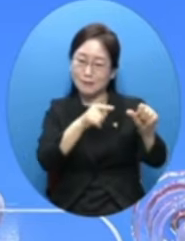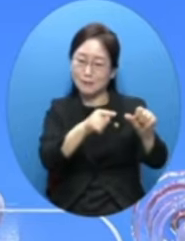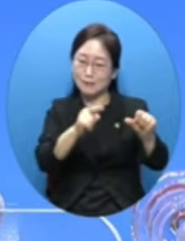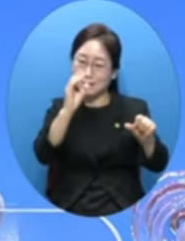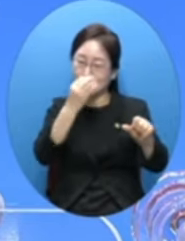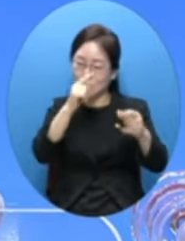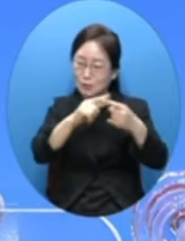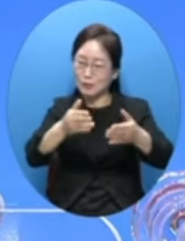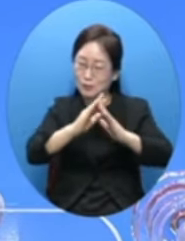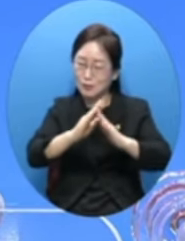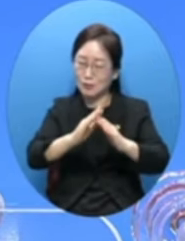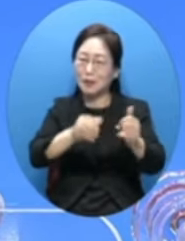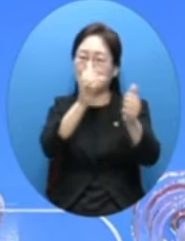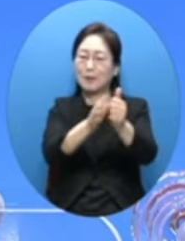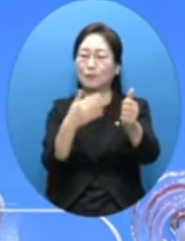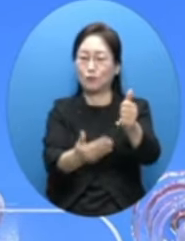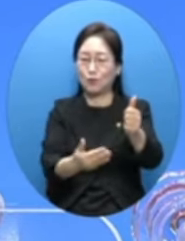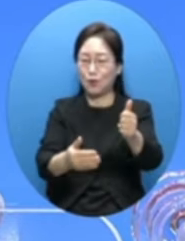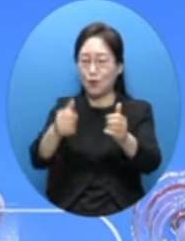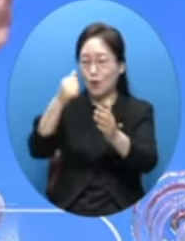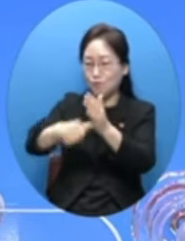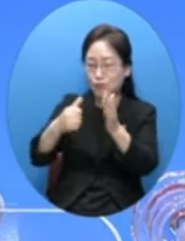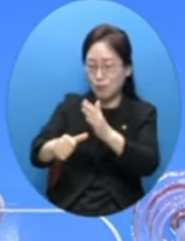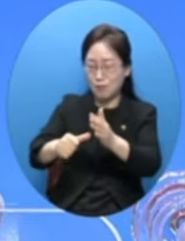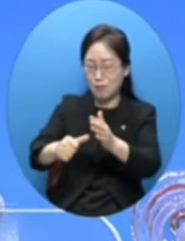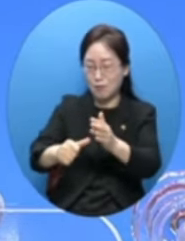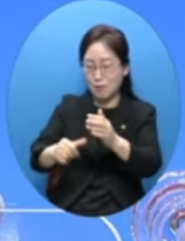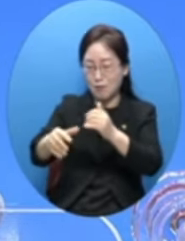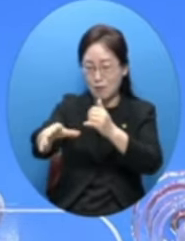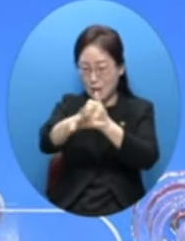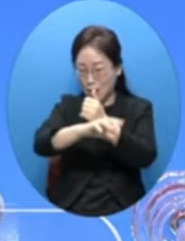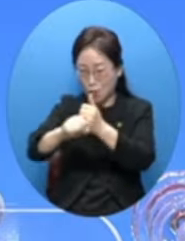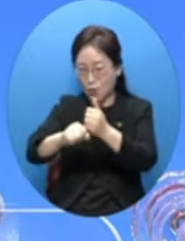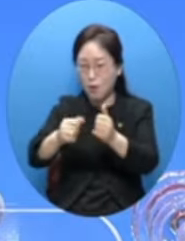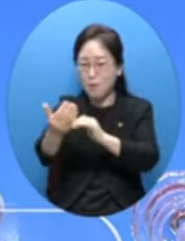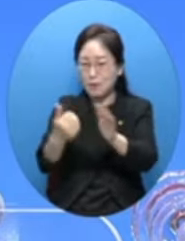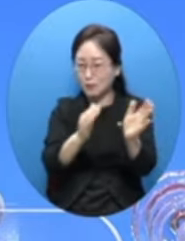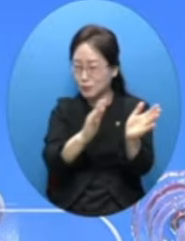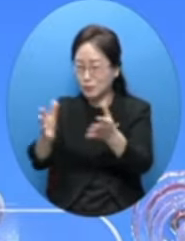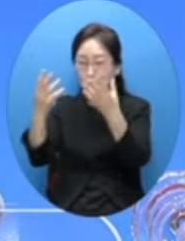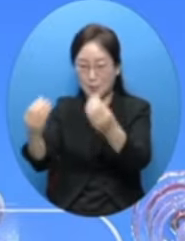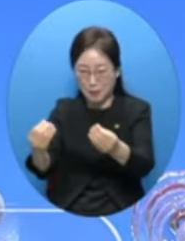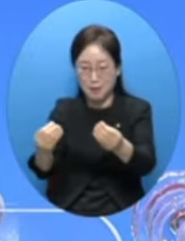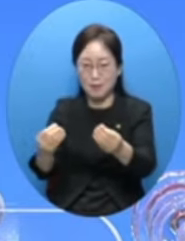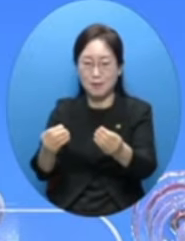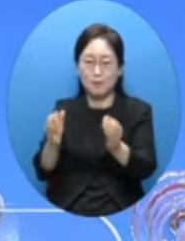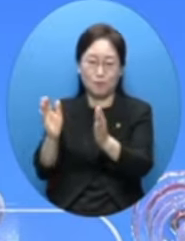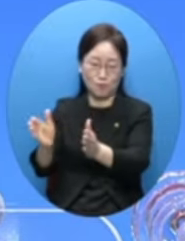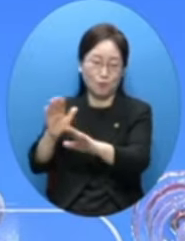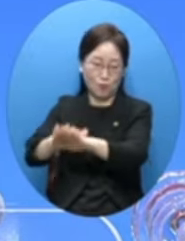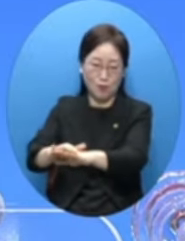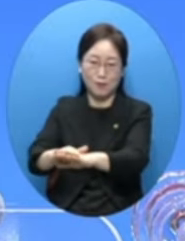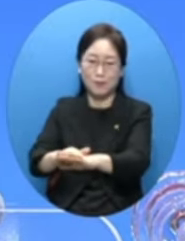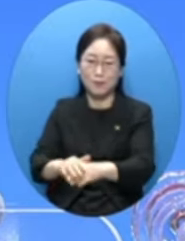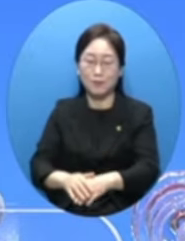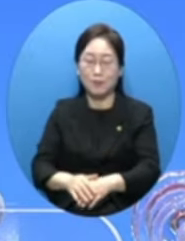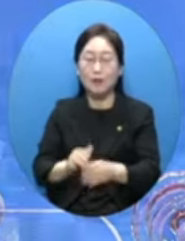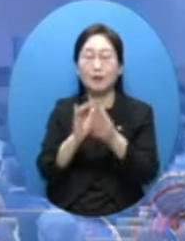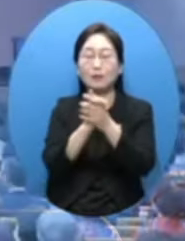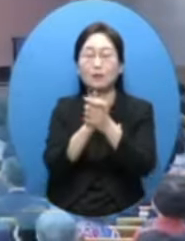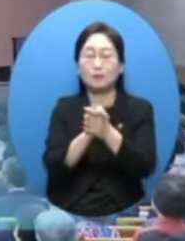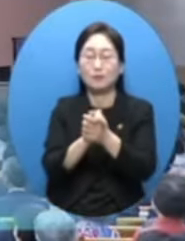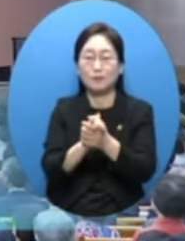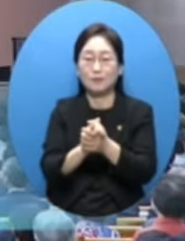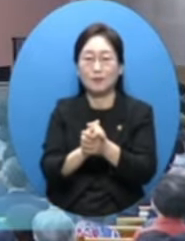해서 모든 성전 건축 재료를 다 모아서 성전 건축 준비를 끝내놨습니다. 그리고 이와 같이 기도합니다.